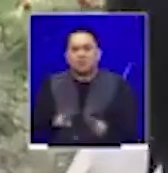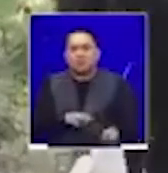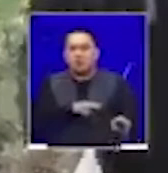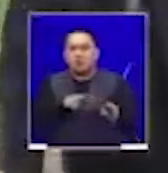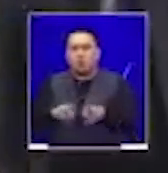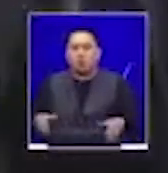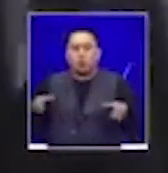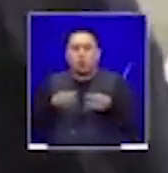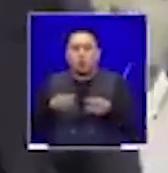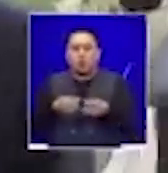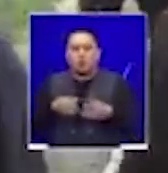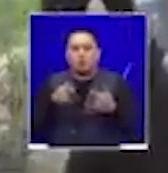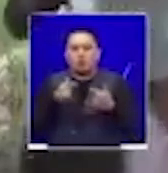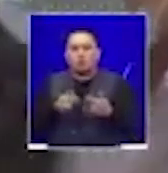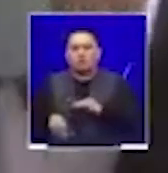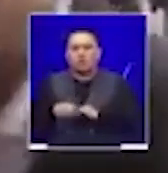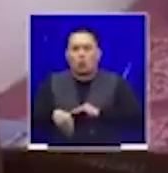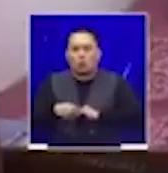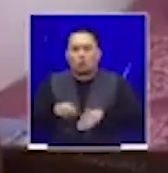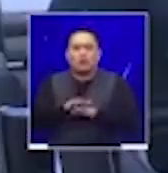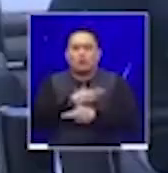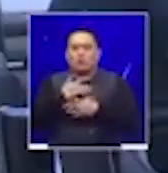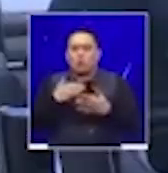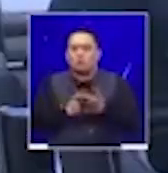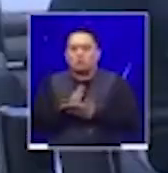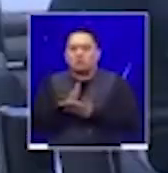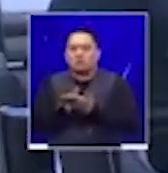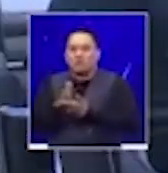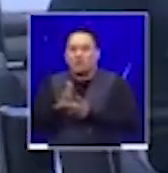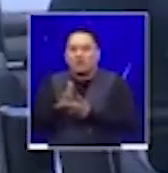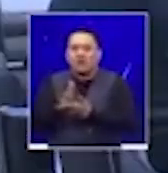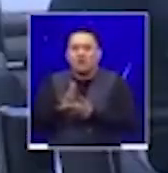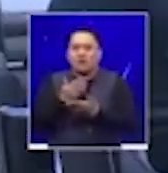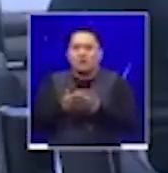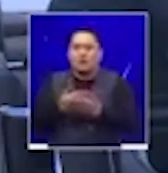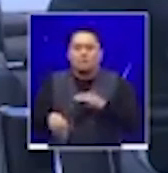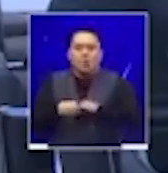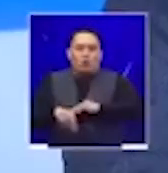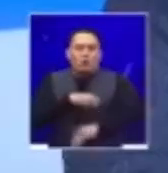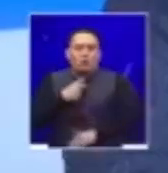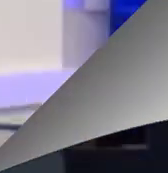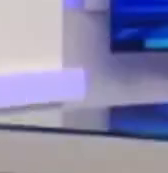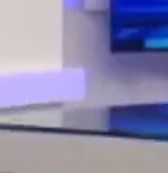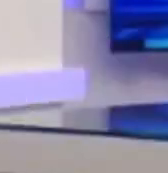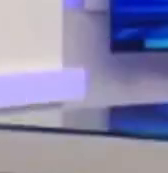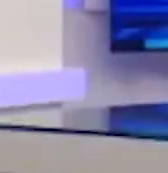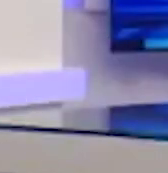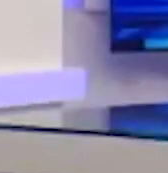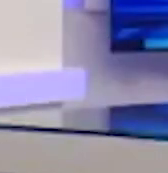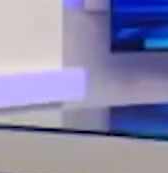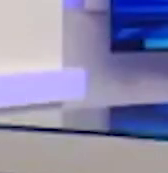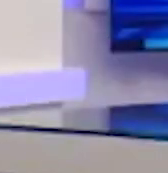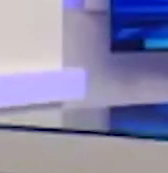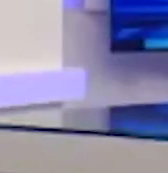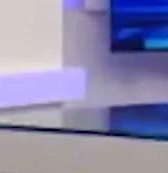по группе при антикоррупционной службе проводился мониторинг деятельности на предмет коррупционных рисков и составляющих. Вот вам,